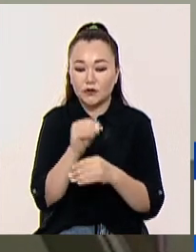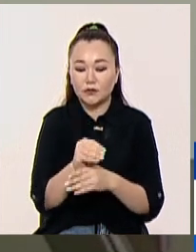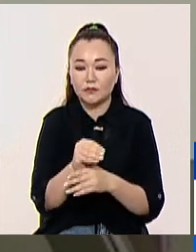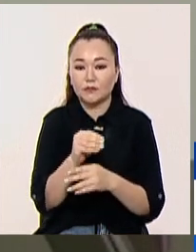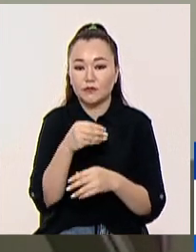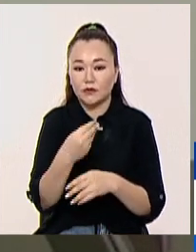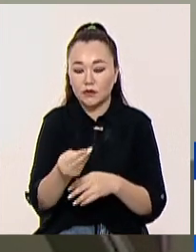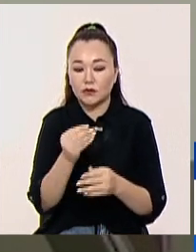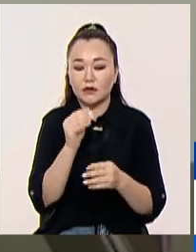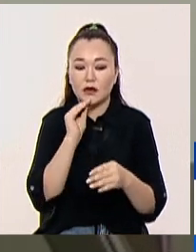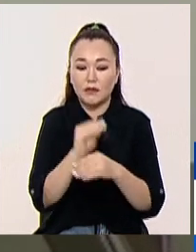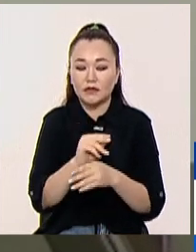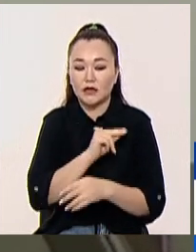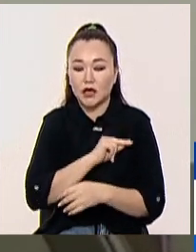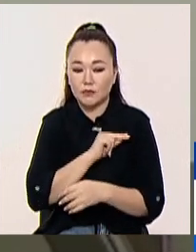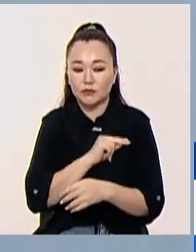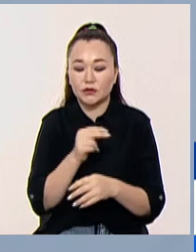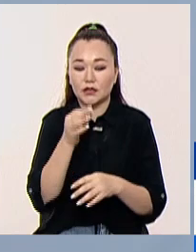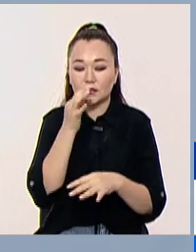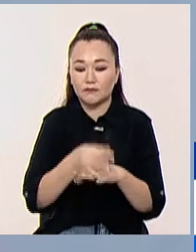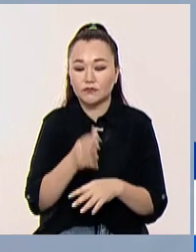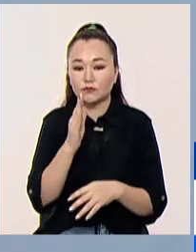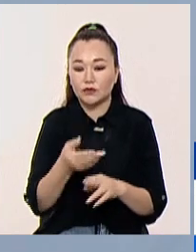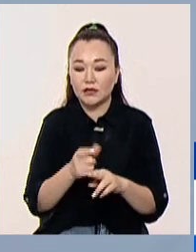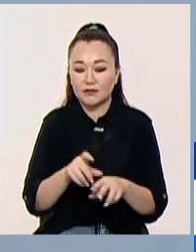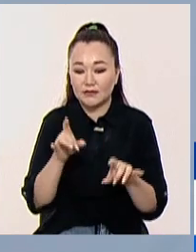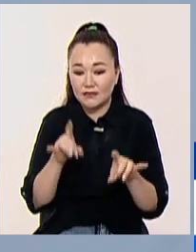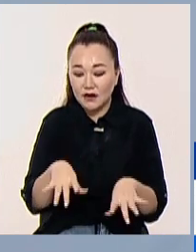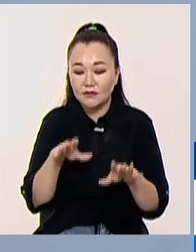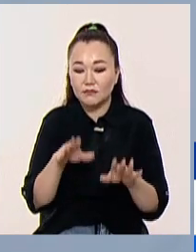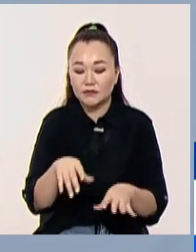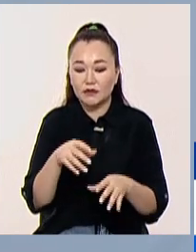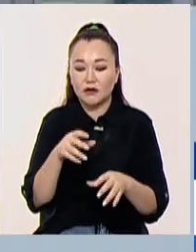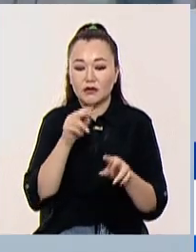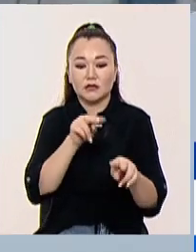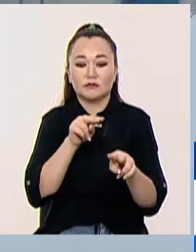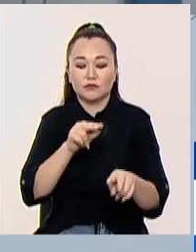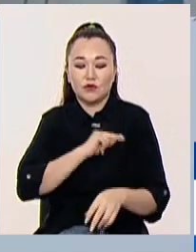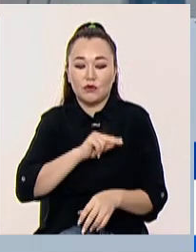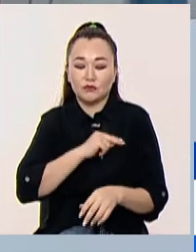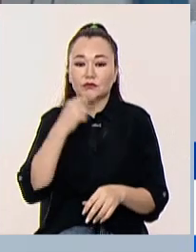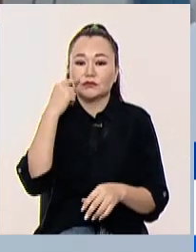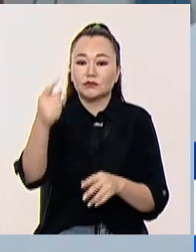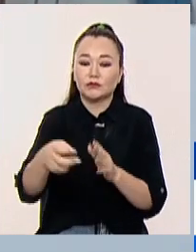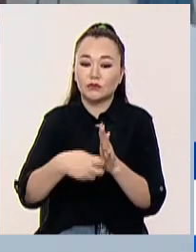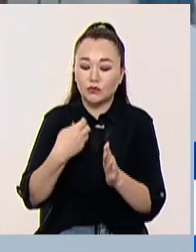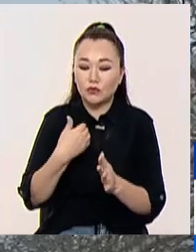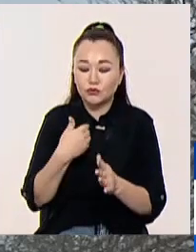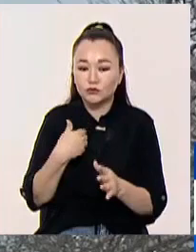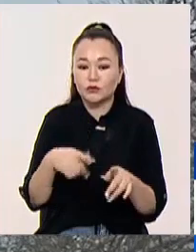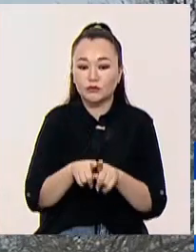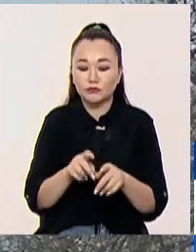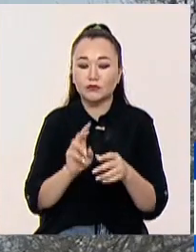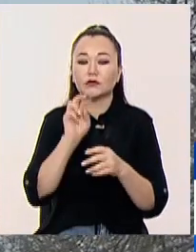отырып, қосымша жұмысы жүктелген. Мына трактор мұнда мұнара қызметін атқарады. Алыс жақыннан хат хабар алу үшін осылай